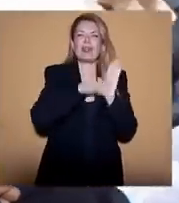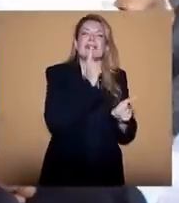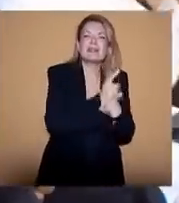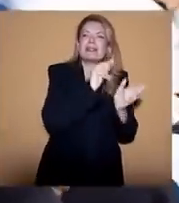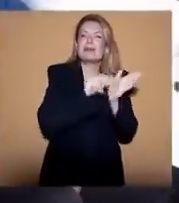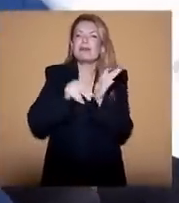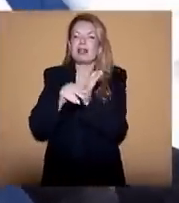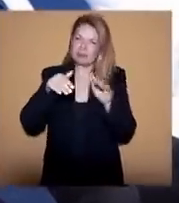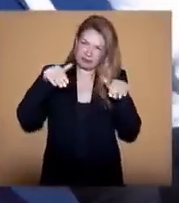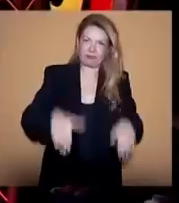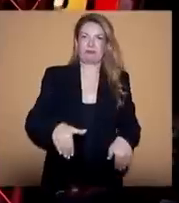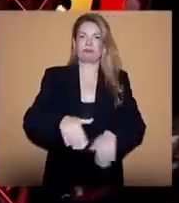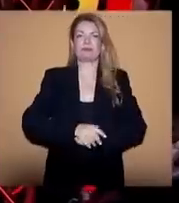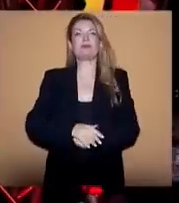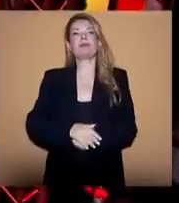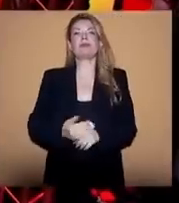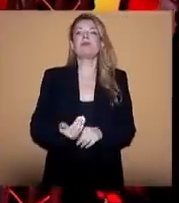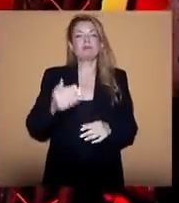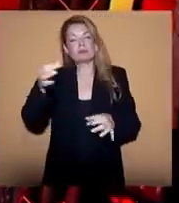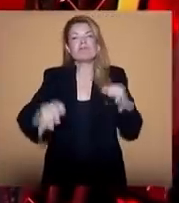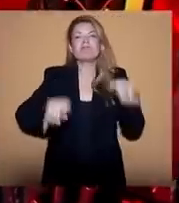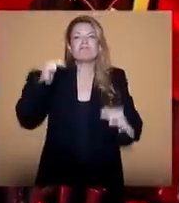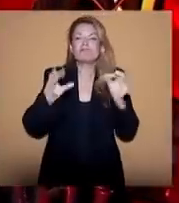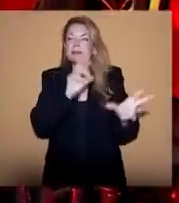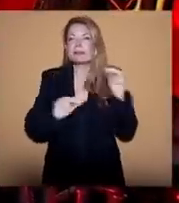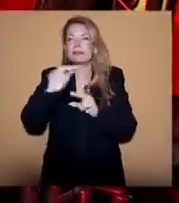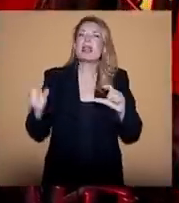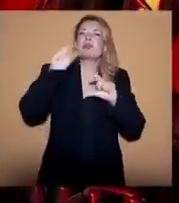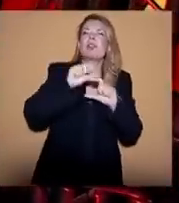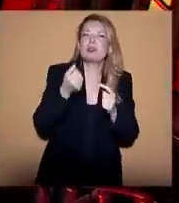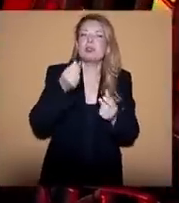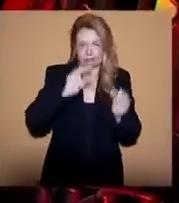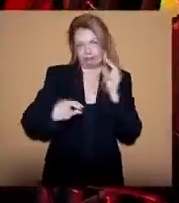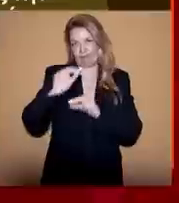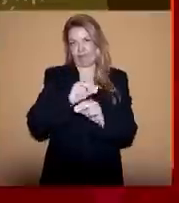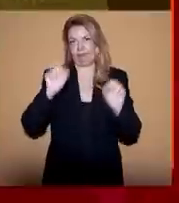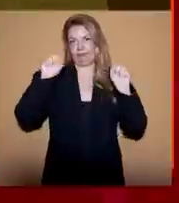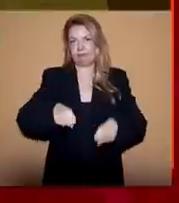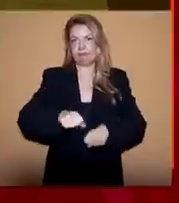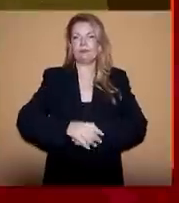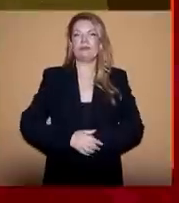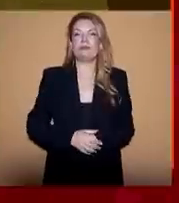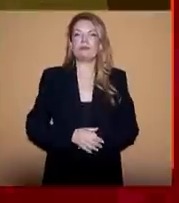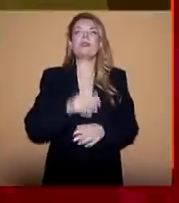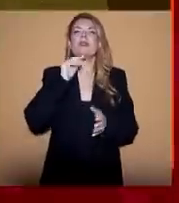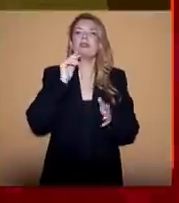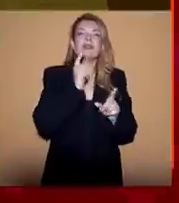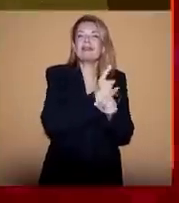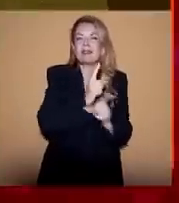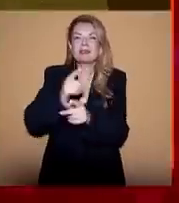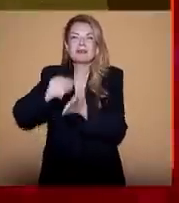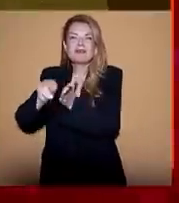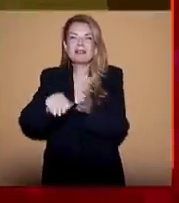Δημοκρατίας. Επαναφέρουμε τη διαπραγμάτευση για το μισθό στους συλλογικούς εταίρους. Αποκαθιστούμε τις συλλογικές συμβάσεις